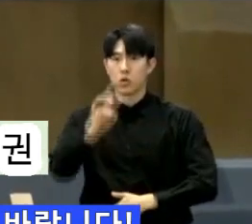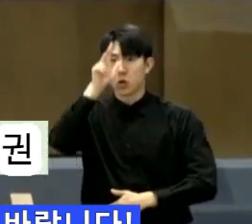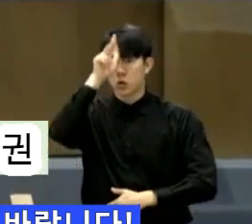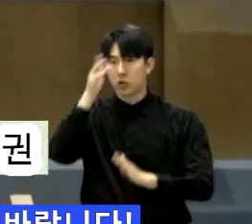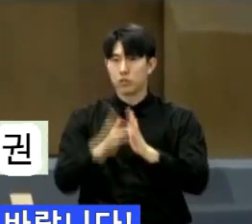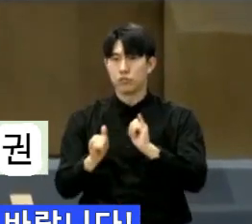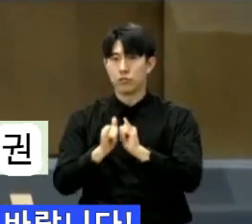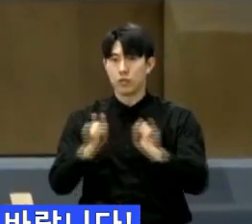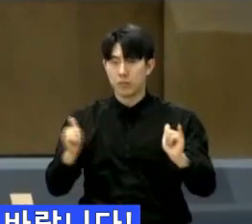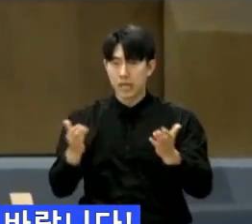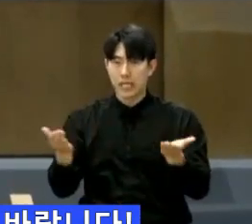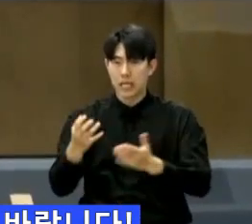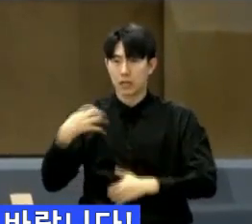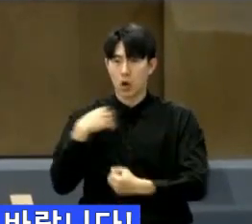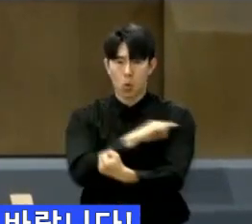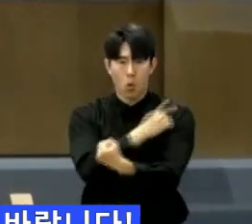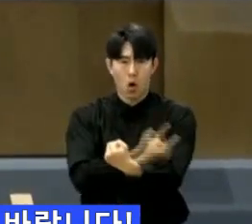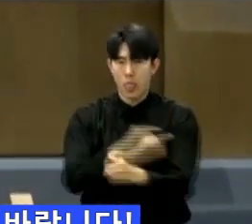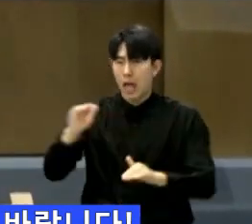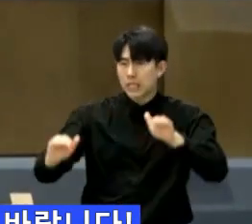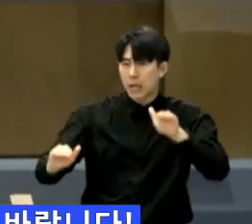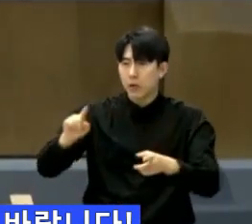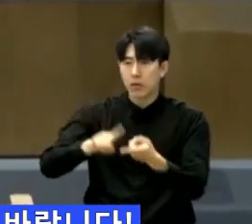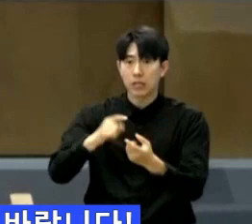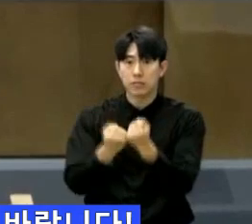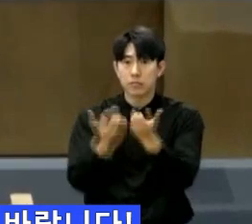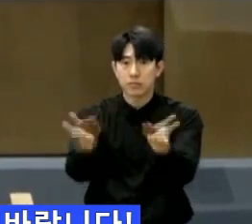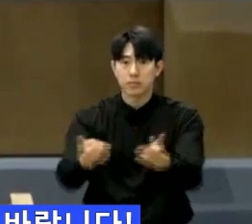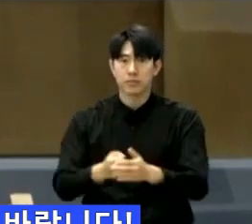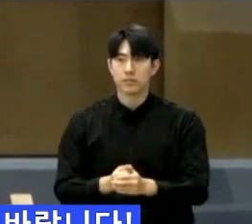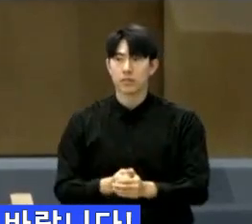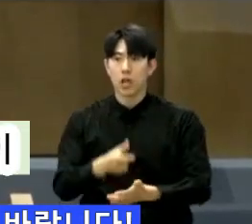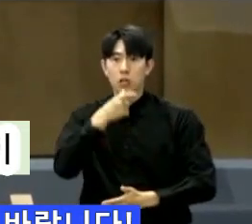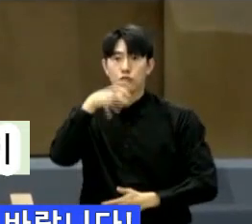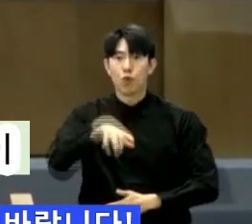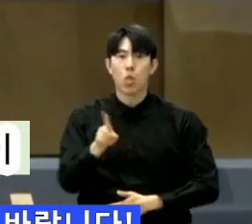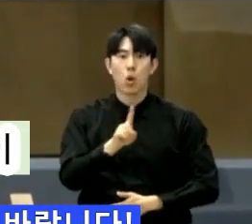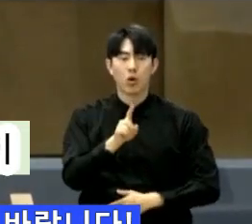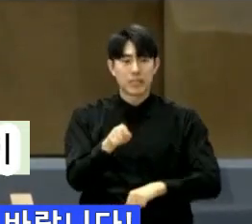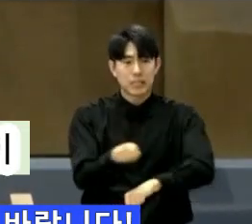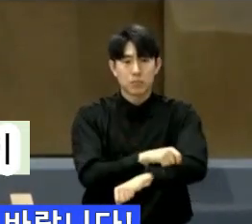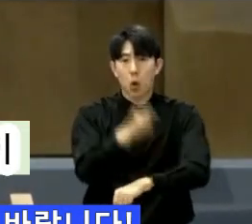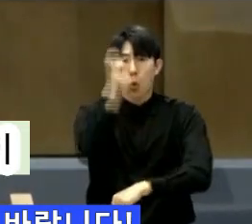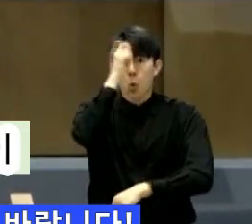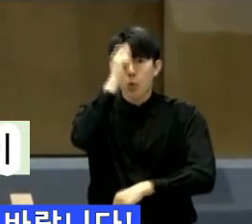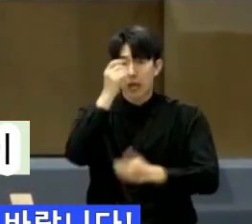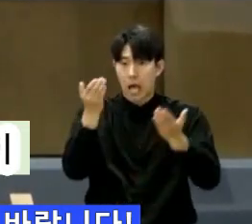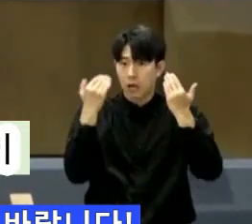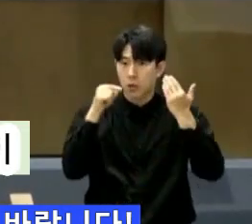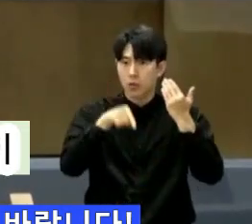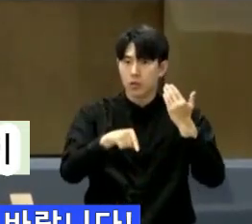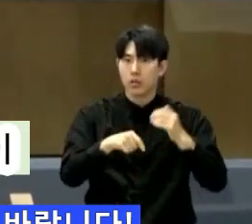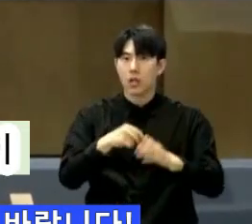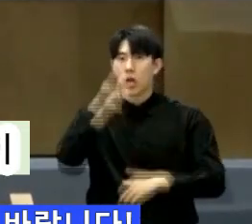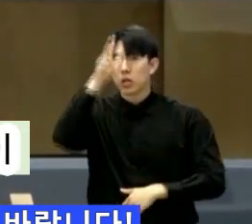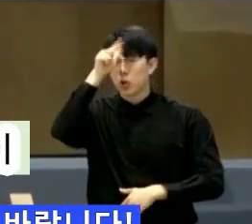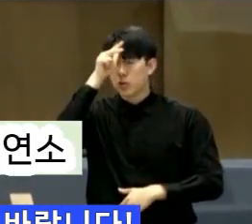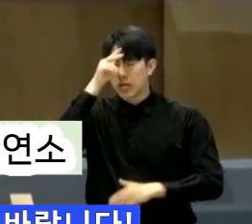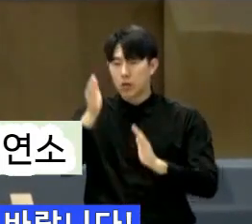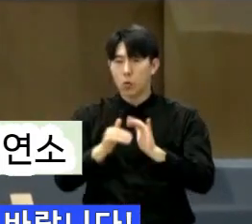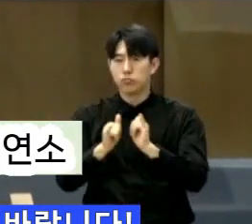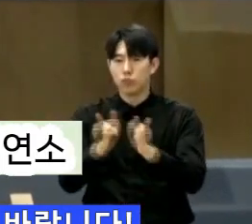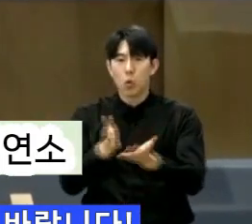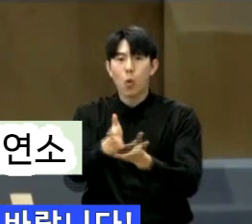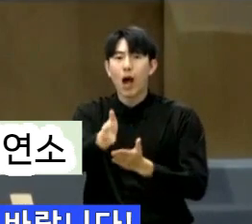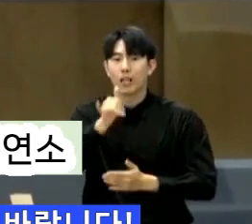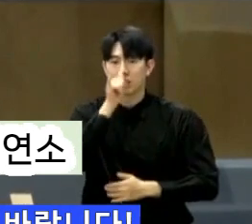공무원 공무 담임권 부당한 차별에 관한 이야기입니다. 수원 소재 모 특성화 고등학교에는 경찰 사무행정 과가 있습니다. 이